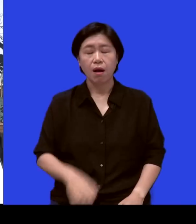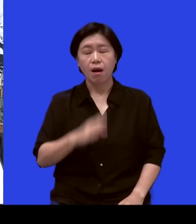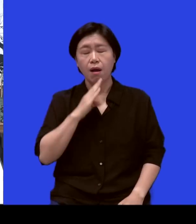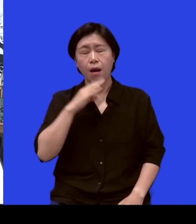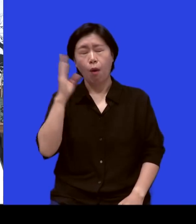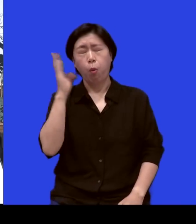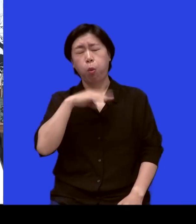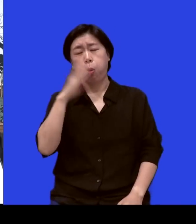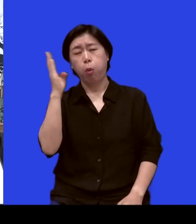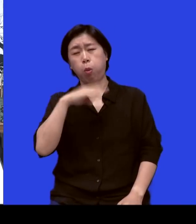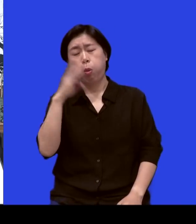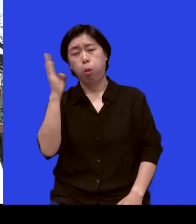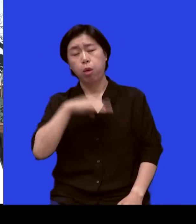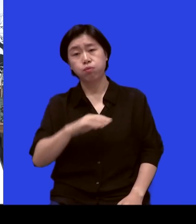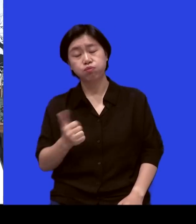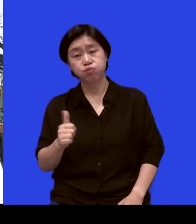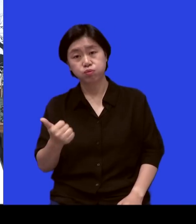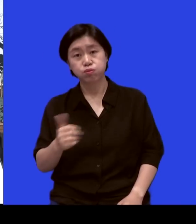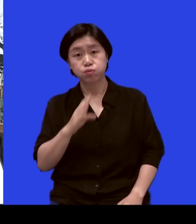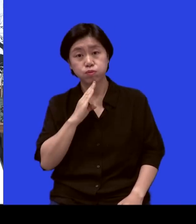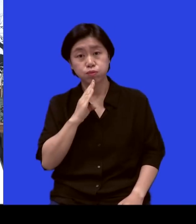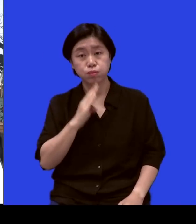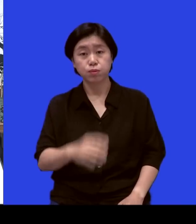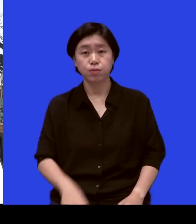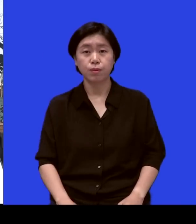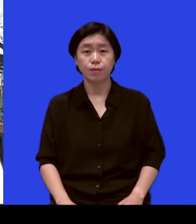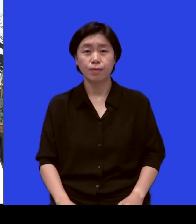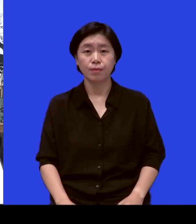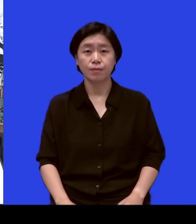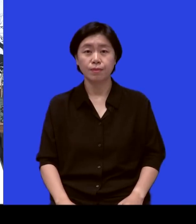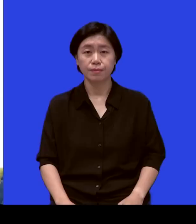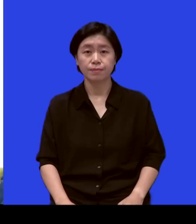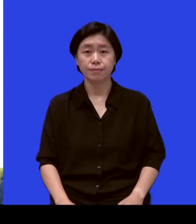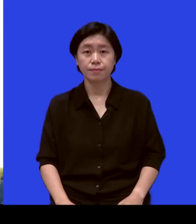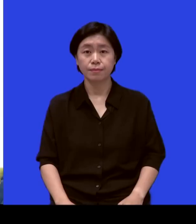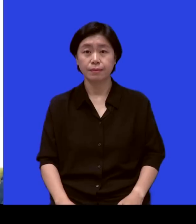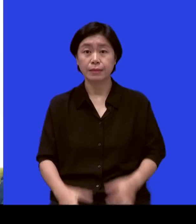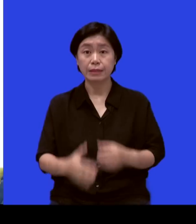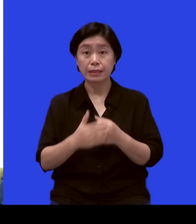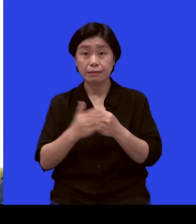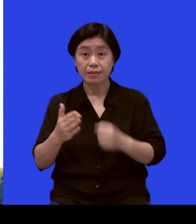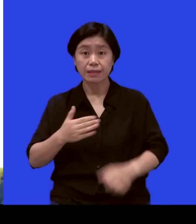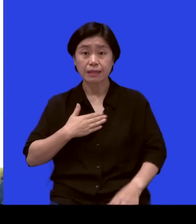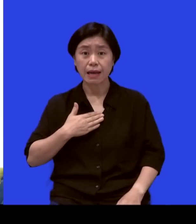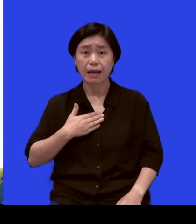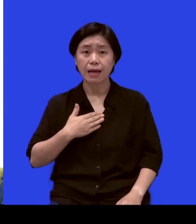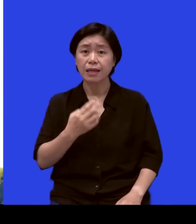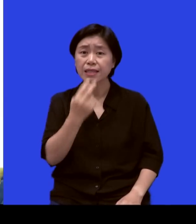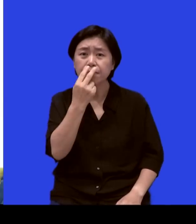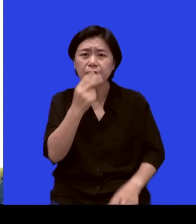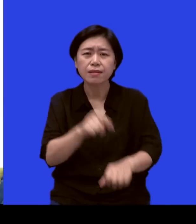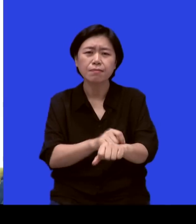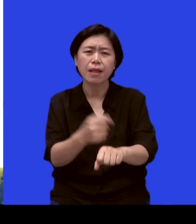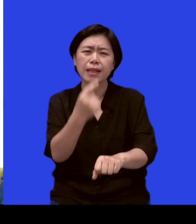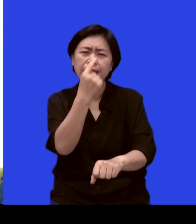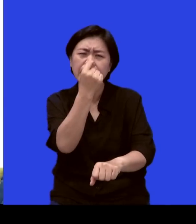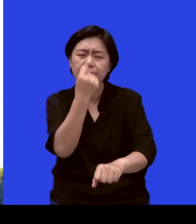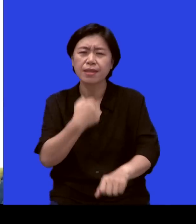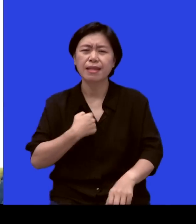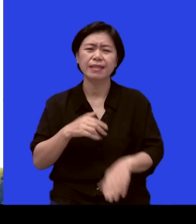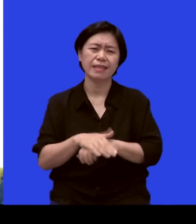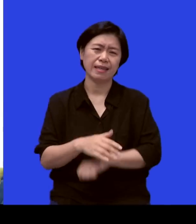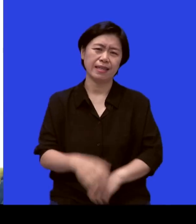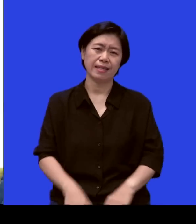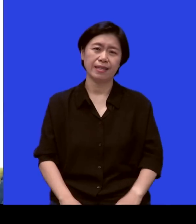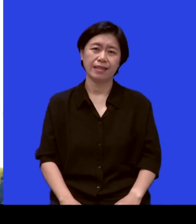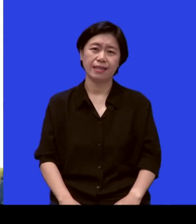도가스실이야. 여름엔 또 얼마나 심해요. 예. 너무 그러니까는 어렵겠는데요. 저는 또 거기다가 이 냄새에 좀 민감한